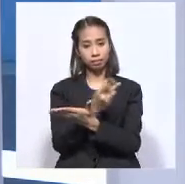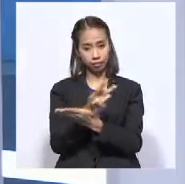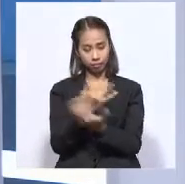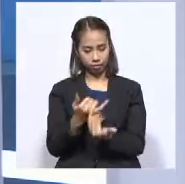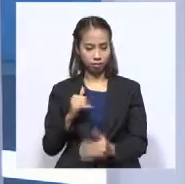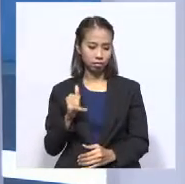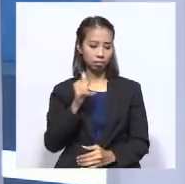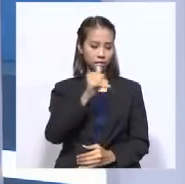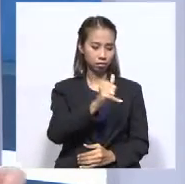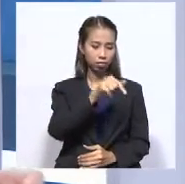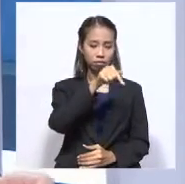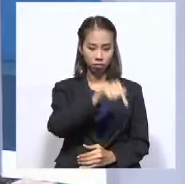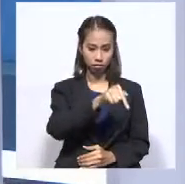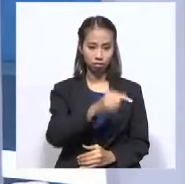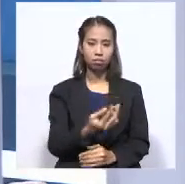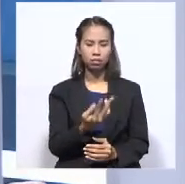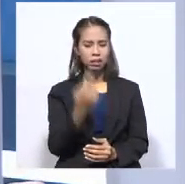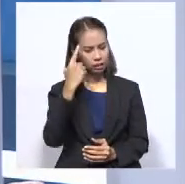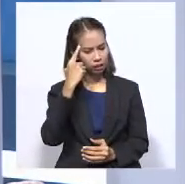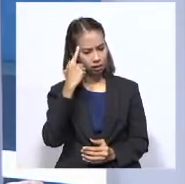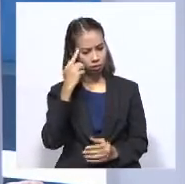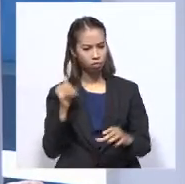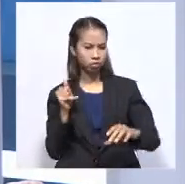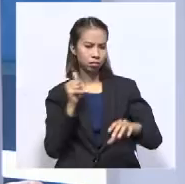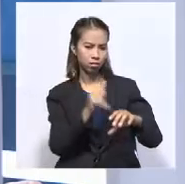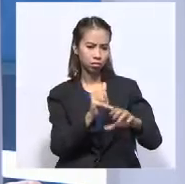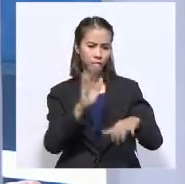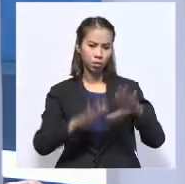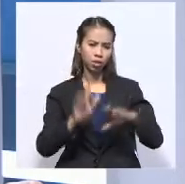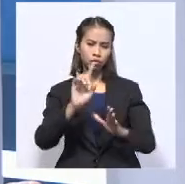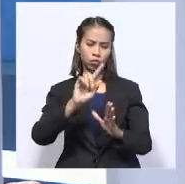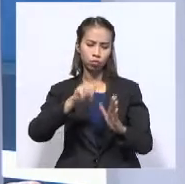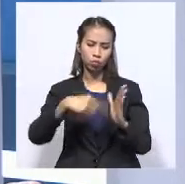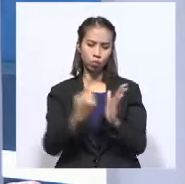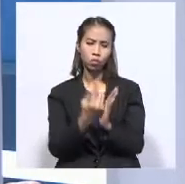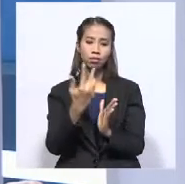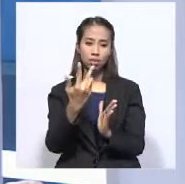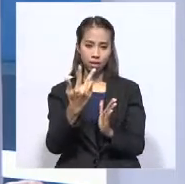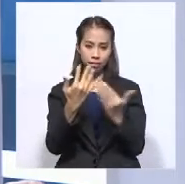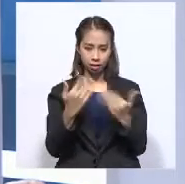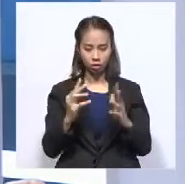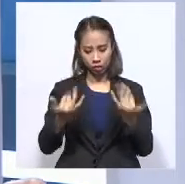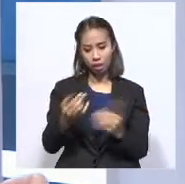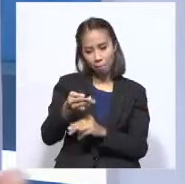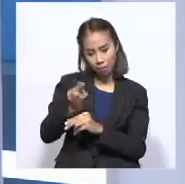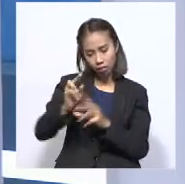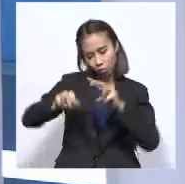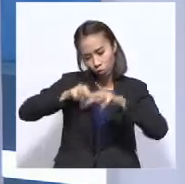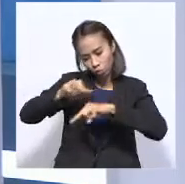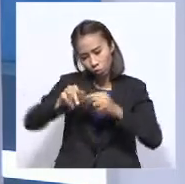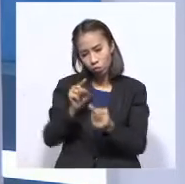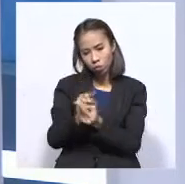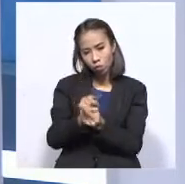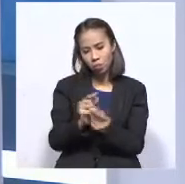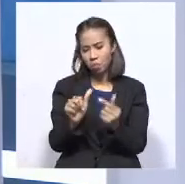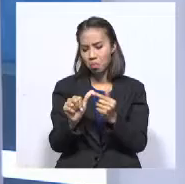าพื้นที่ในจุดเกิดเหตุซึ่งน่าจะใช้เวลาการเดินทางไม่ต่ำกว่า3ชั่วโมงส่วนการตรวจอาวุธปืนที่ยึดได้เบื้องต้นนะครับพบ